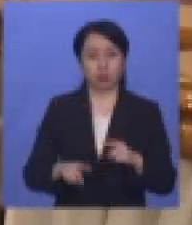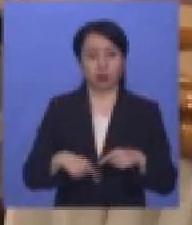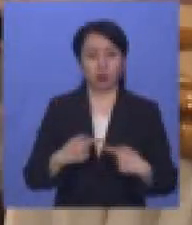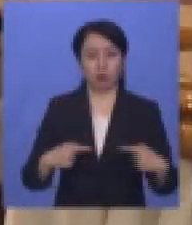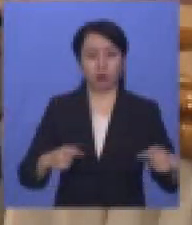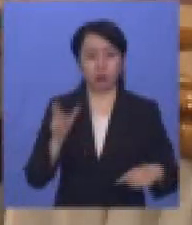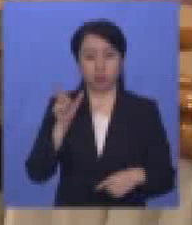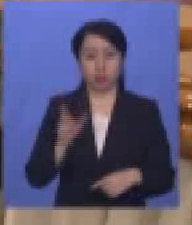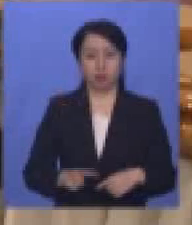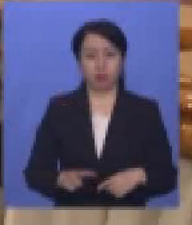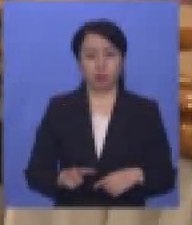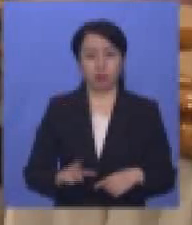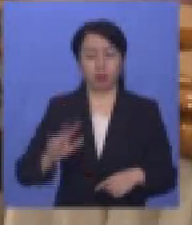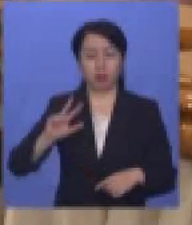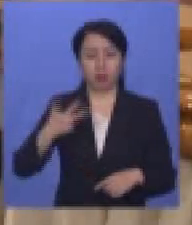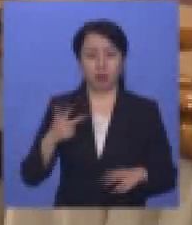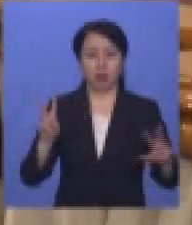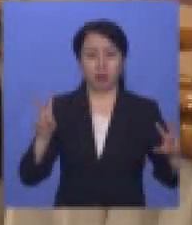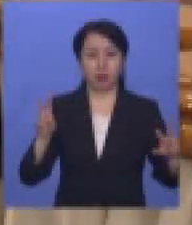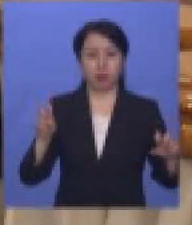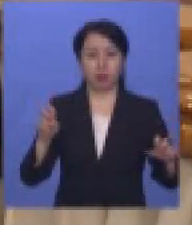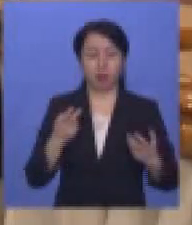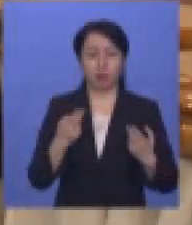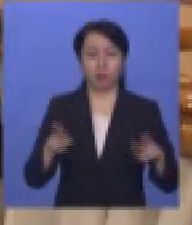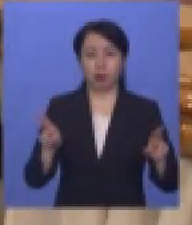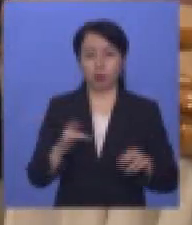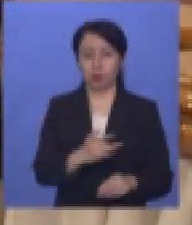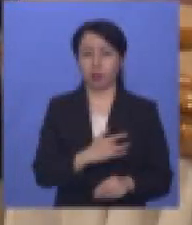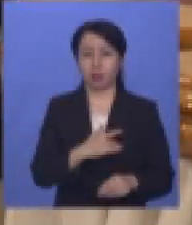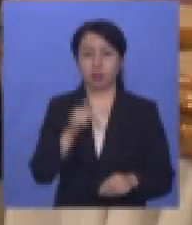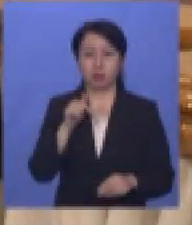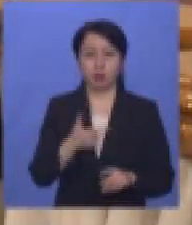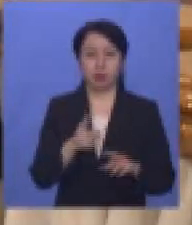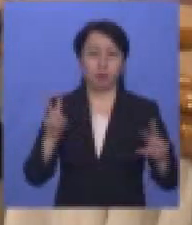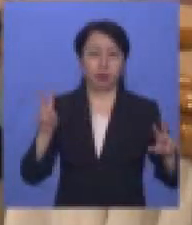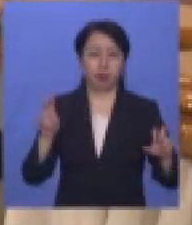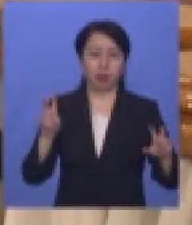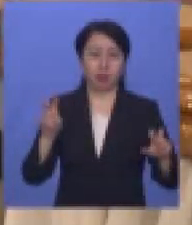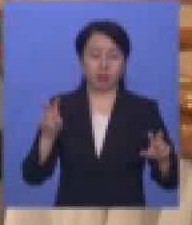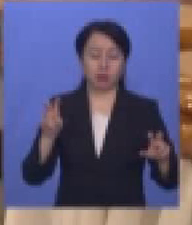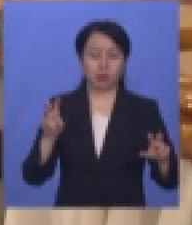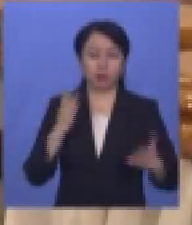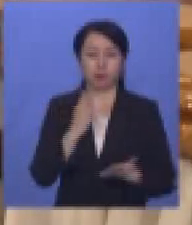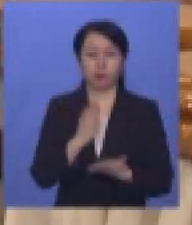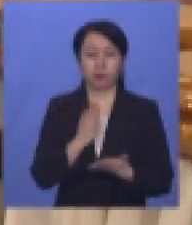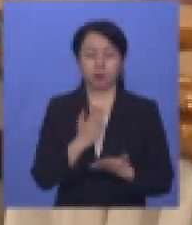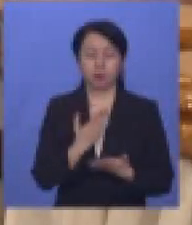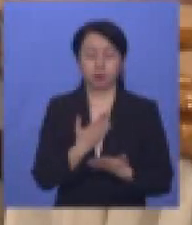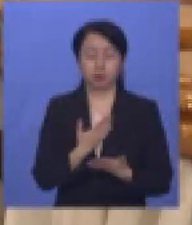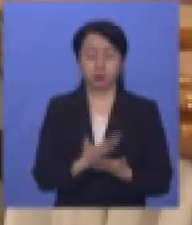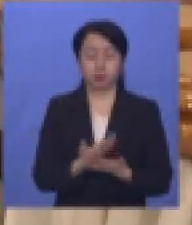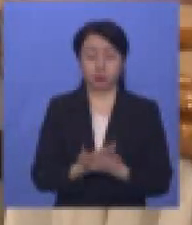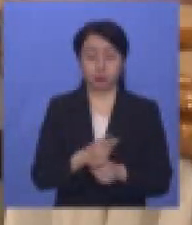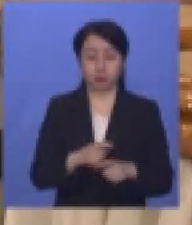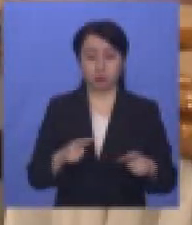скажем, человеческой. Ну и третья номинация – это «Поющие сердца». Здесь в данной номинации представляются